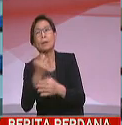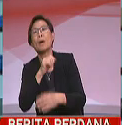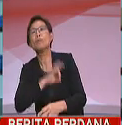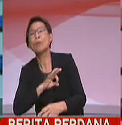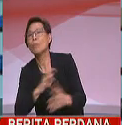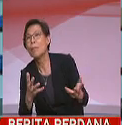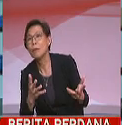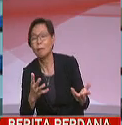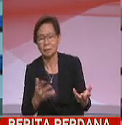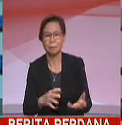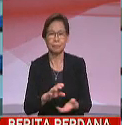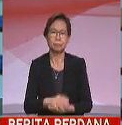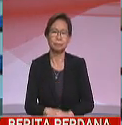laburkan.